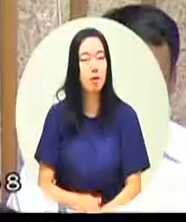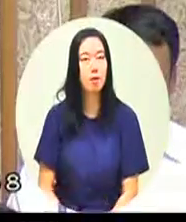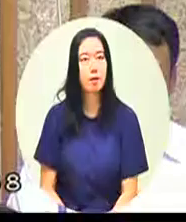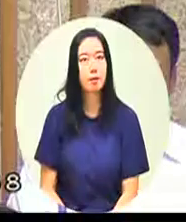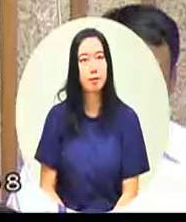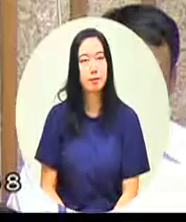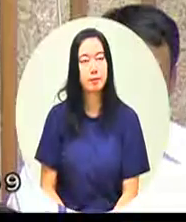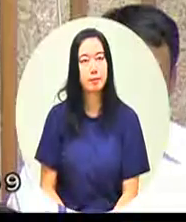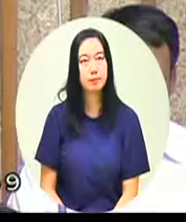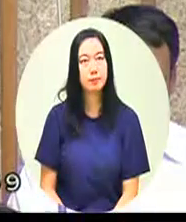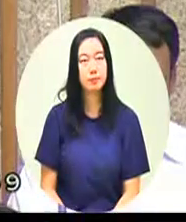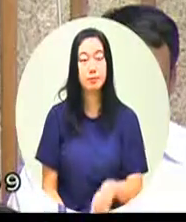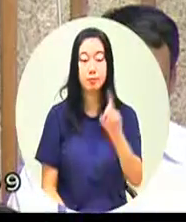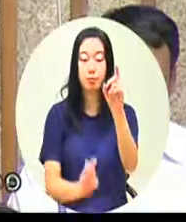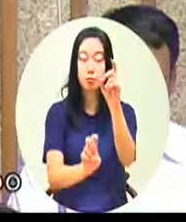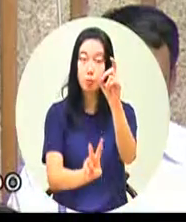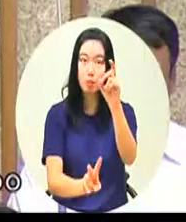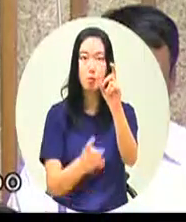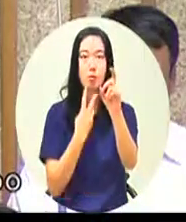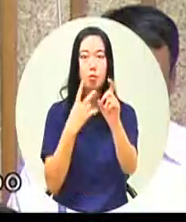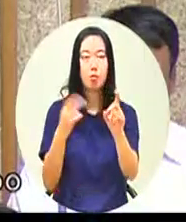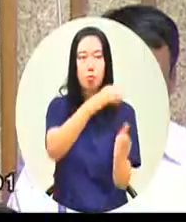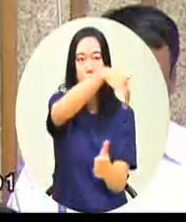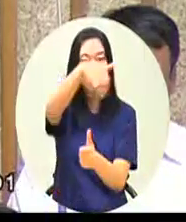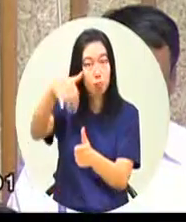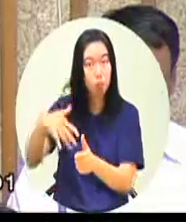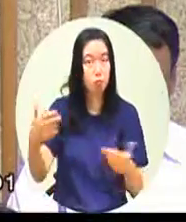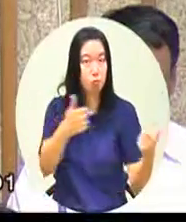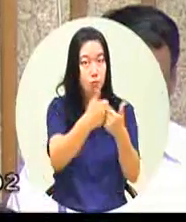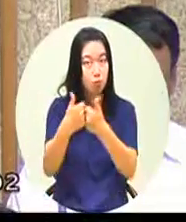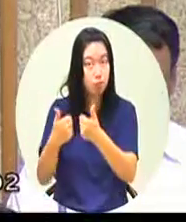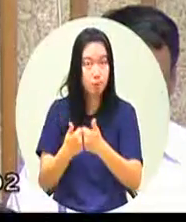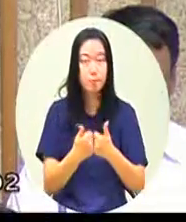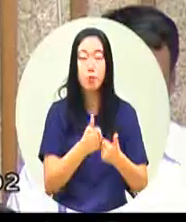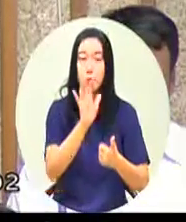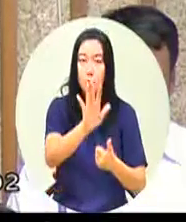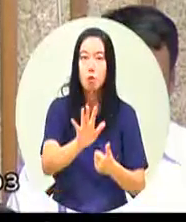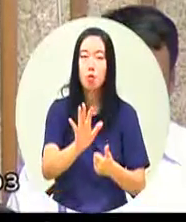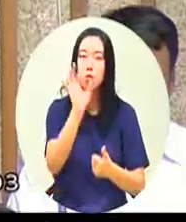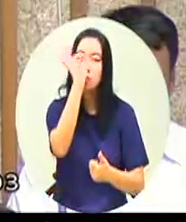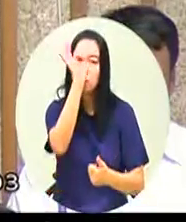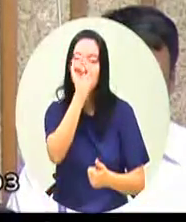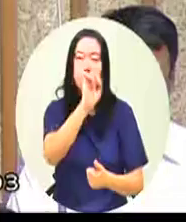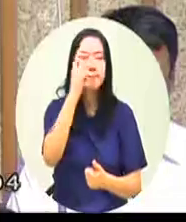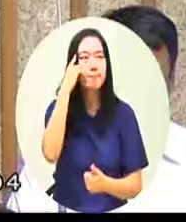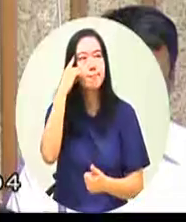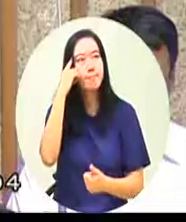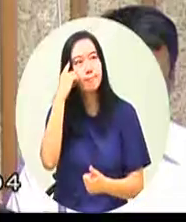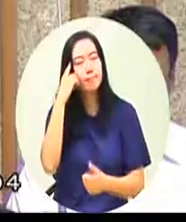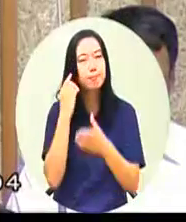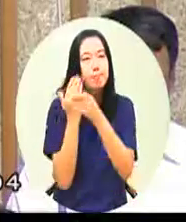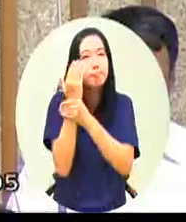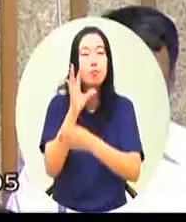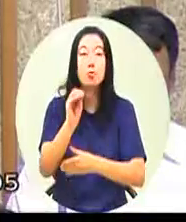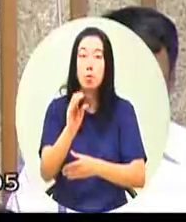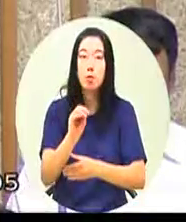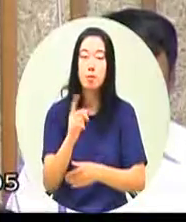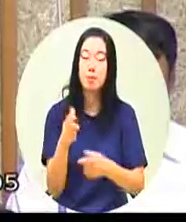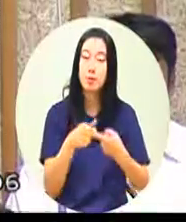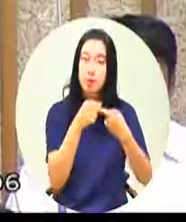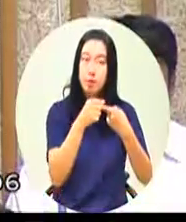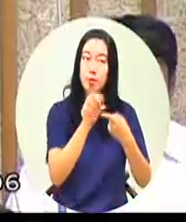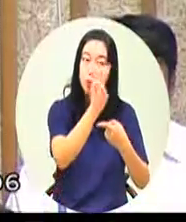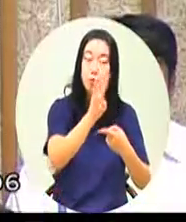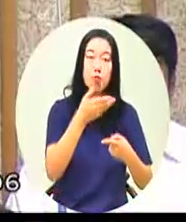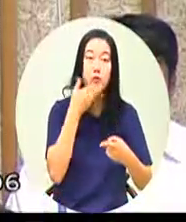们10月12号其实就找了相关的单位来开过会，看有什么样的一个突破方式嘛。第一个就是说在水利